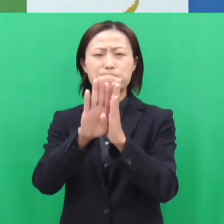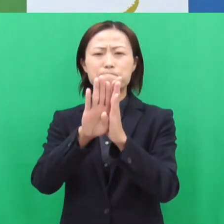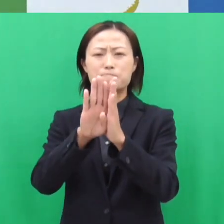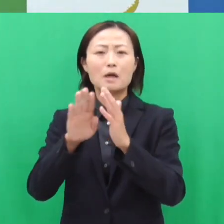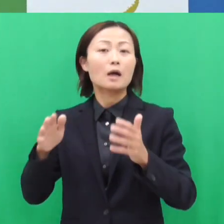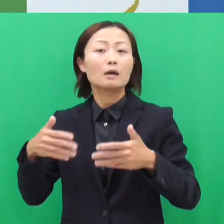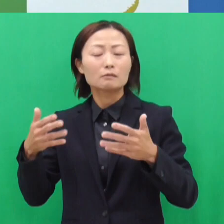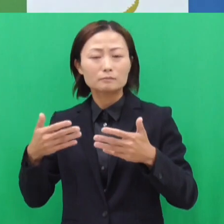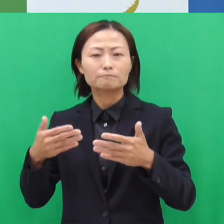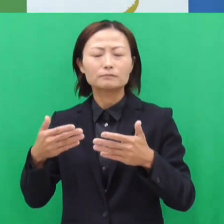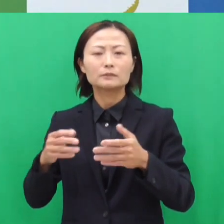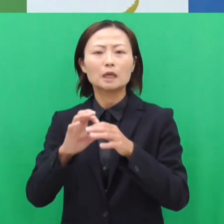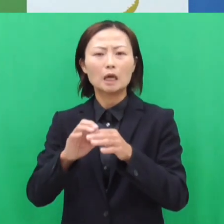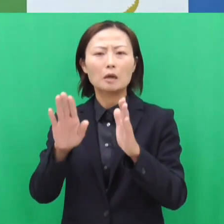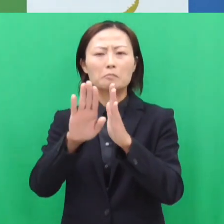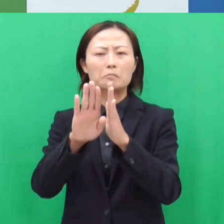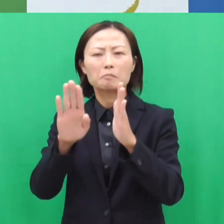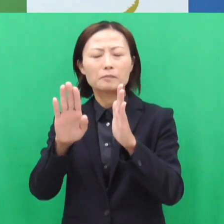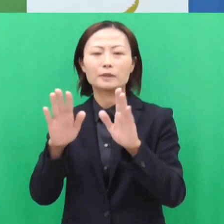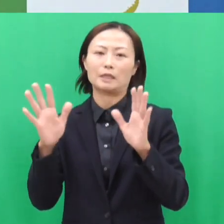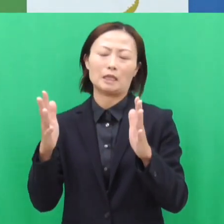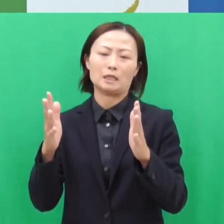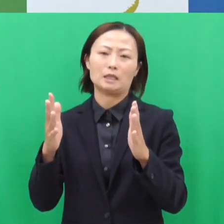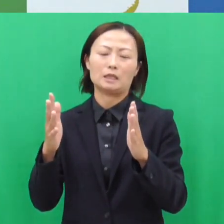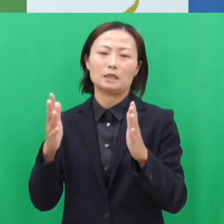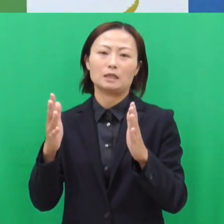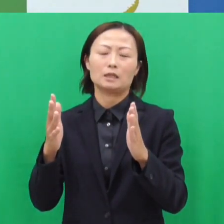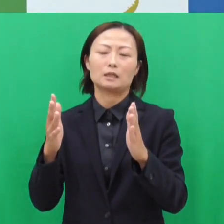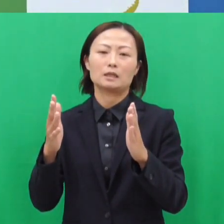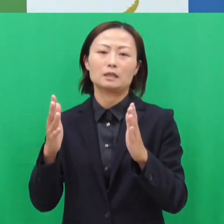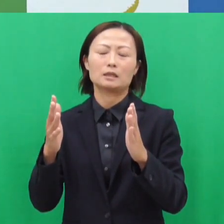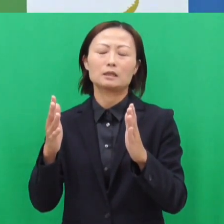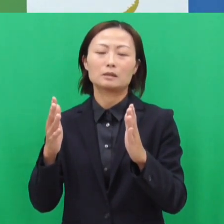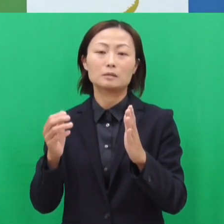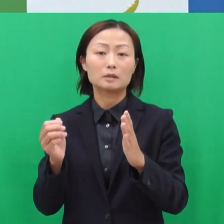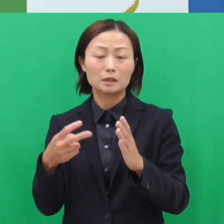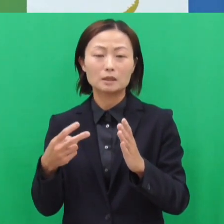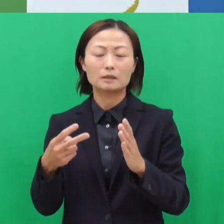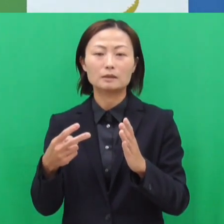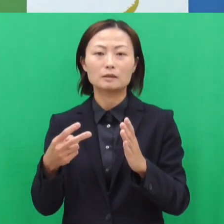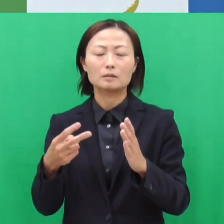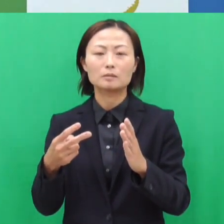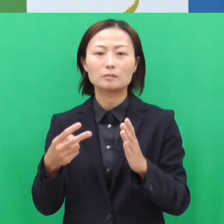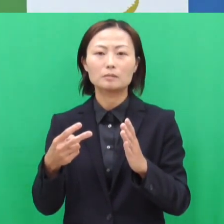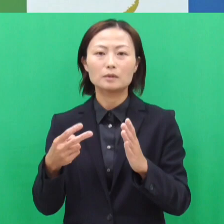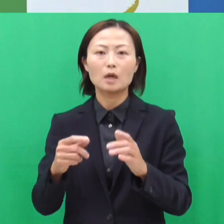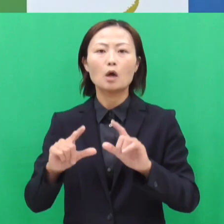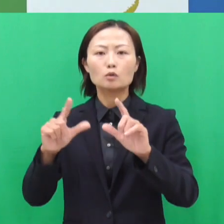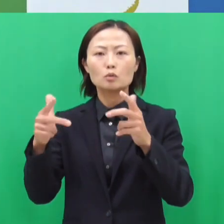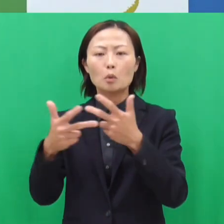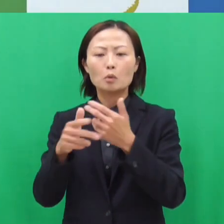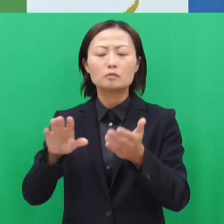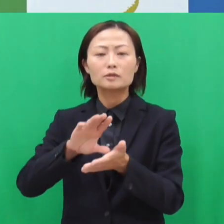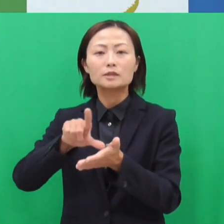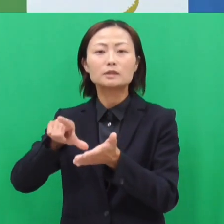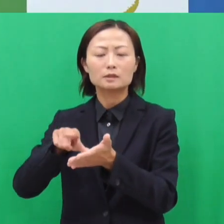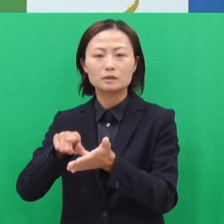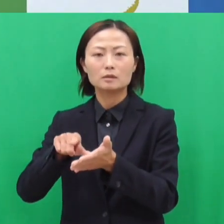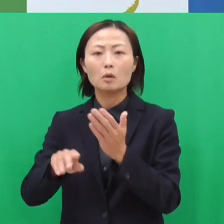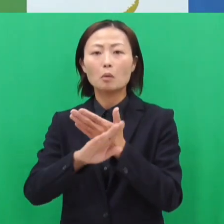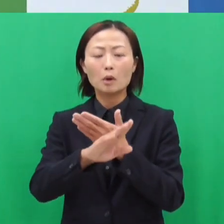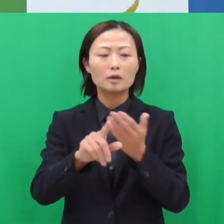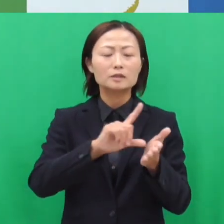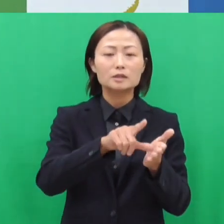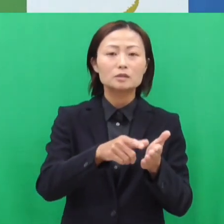をあまりしていないそれから東北地方は今まで患者数が他の地域に至るとして